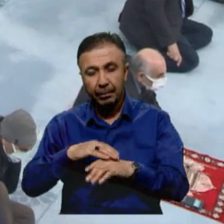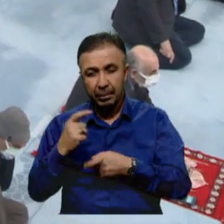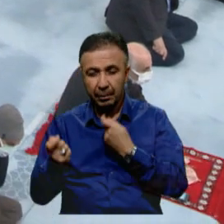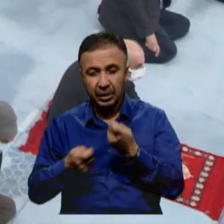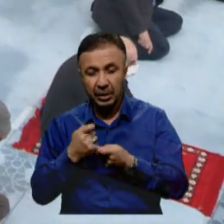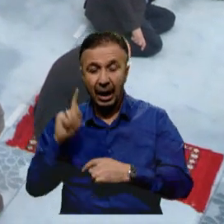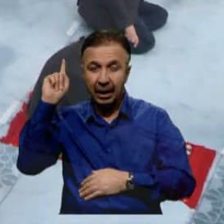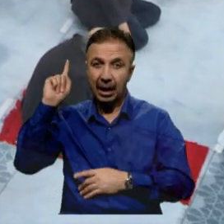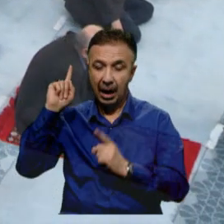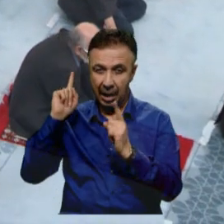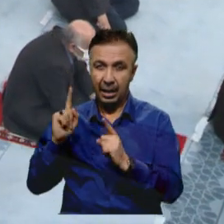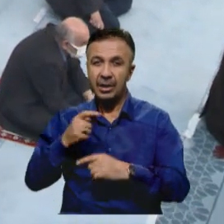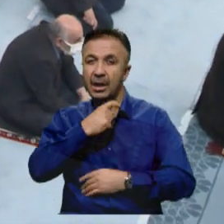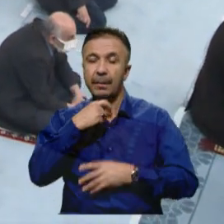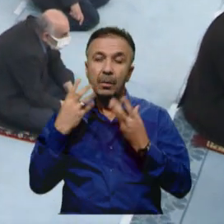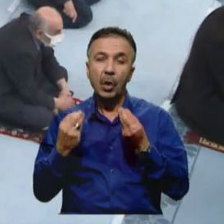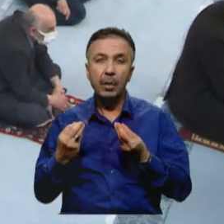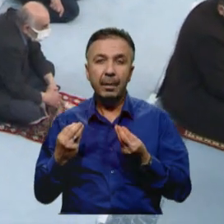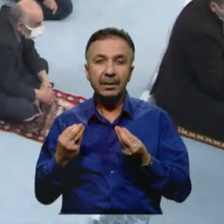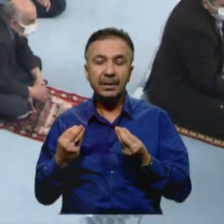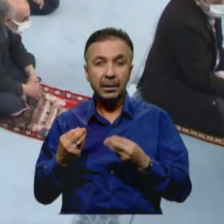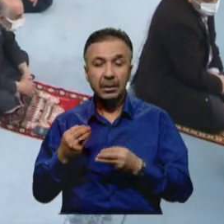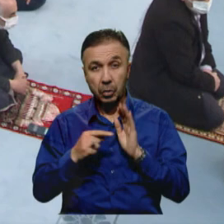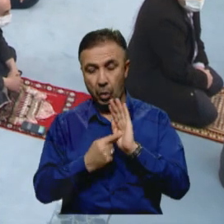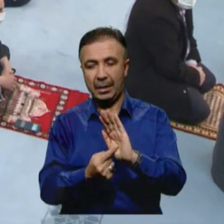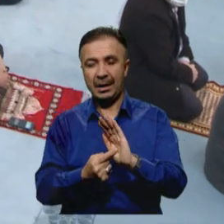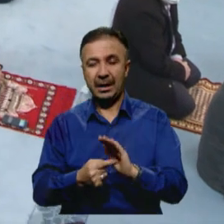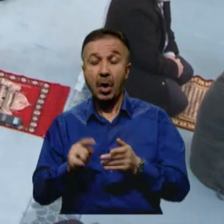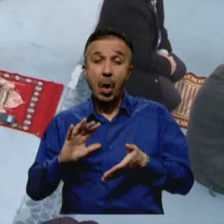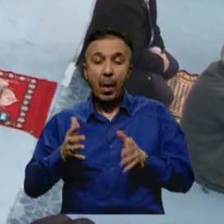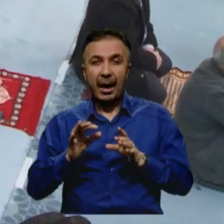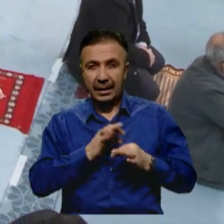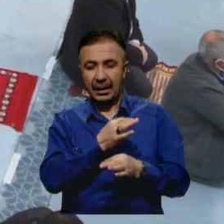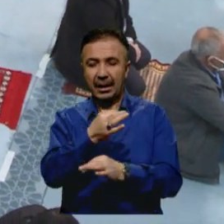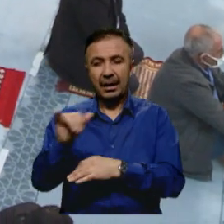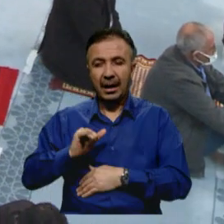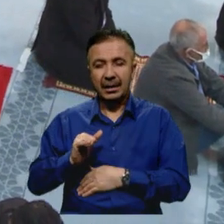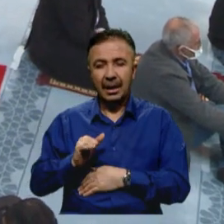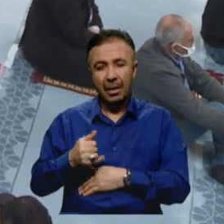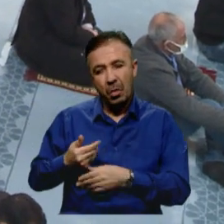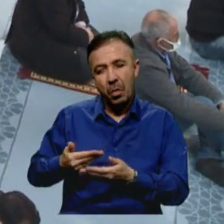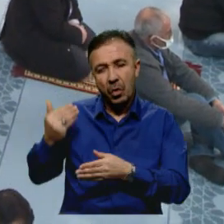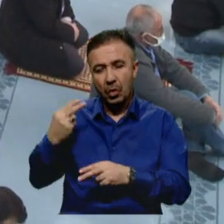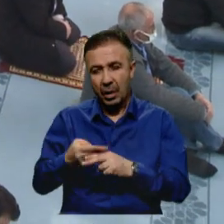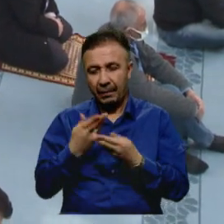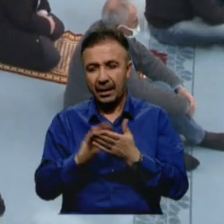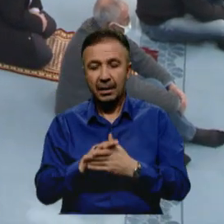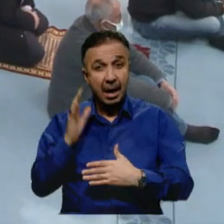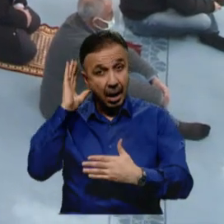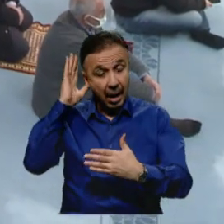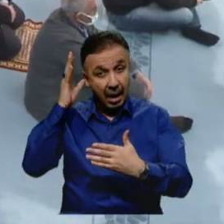karşı samimiyetimizi ortaya koyar. Veya insanların yanında, biraz önce örnek verdim, namazı düzgün